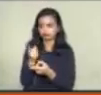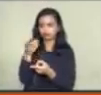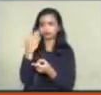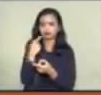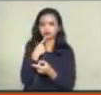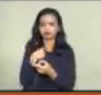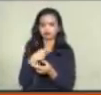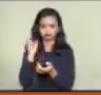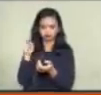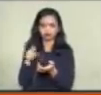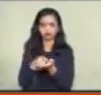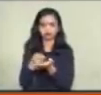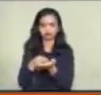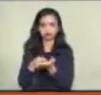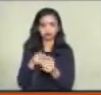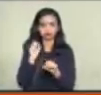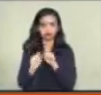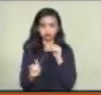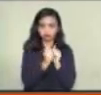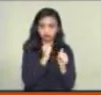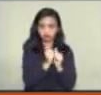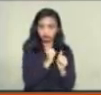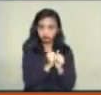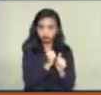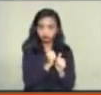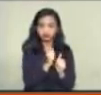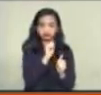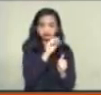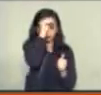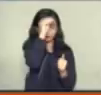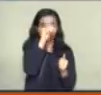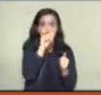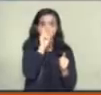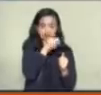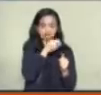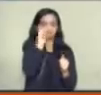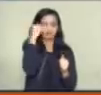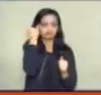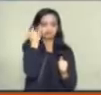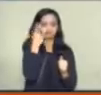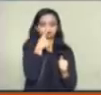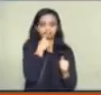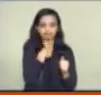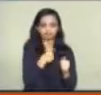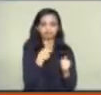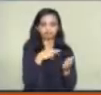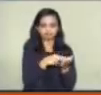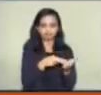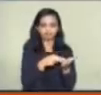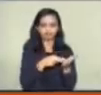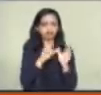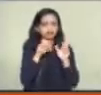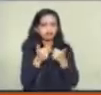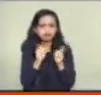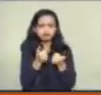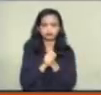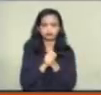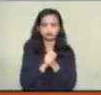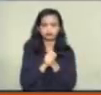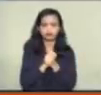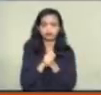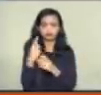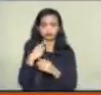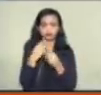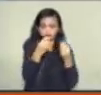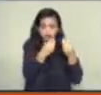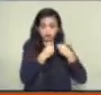ka na. Sabi ko sa kanya. Napaamin niyo po itong si lalaki, si Jess? Yes, sir, idol. Napaamin ko po yan, idol. Paano niyo po nakausap si Jess?